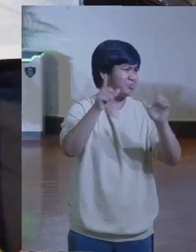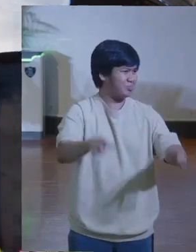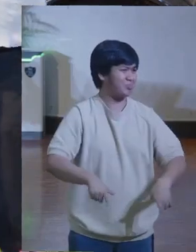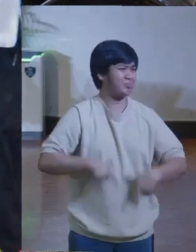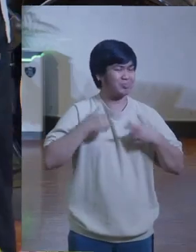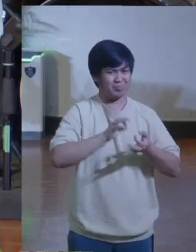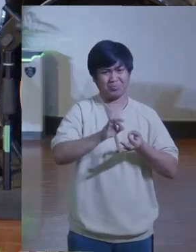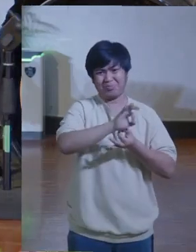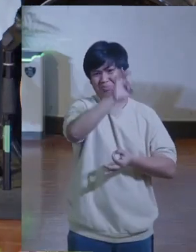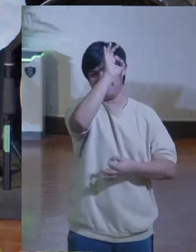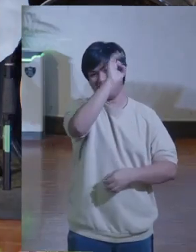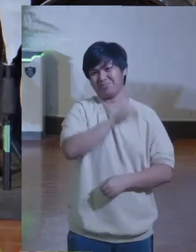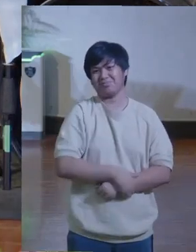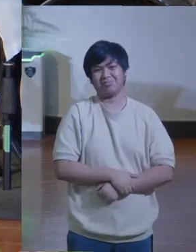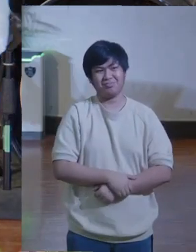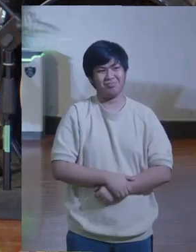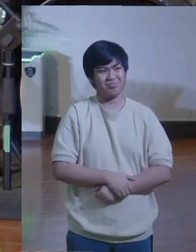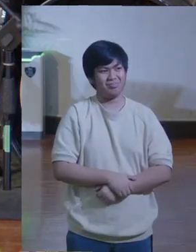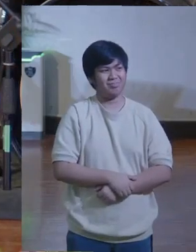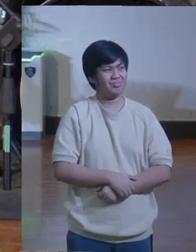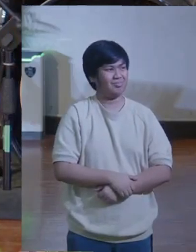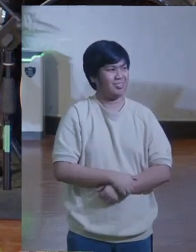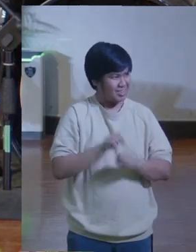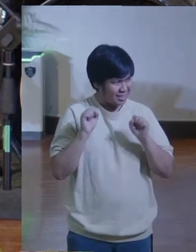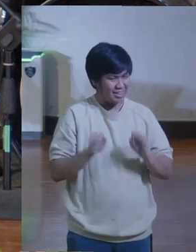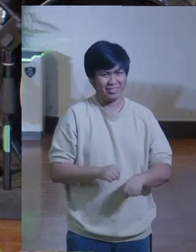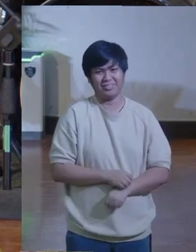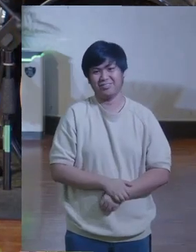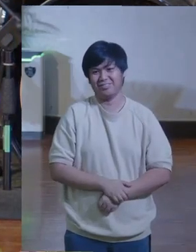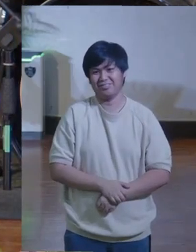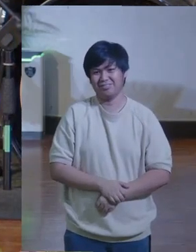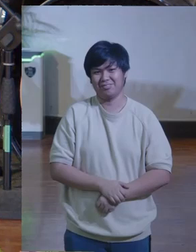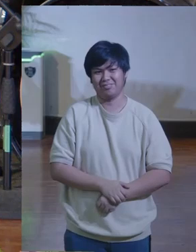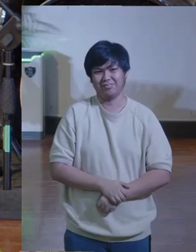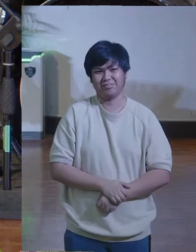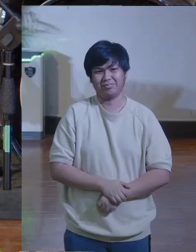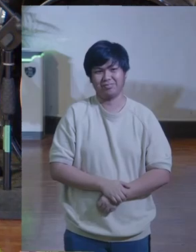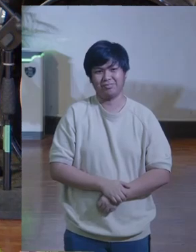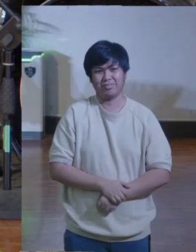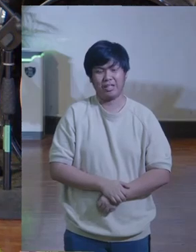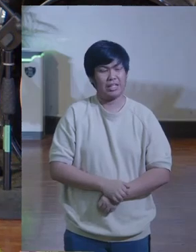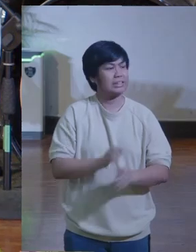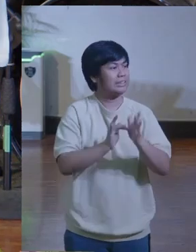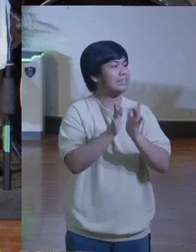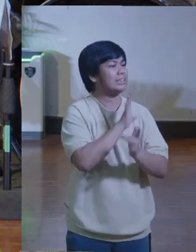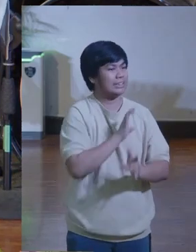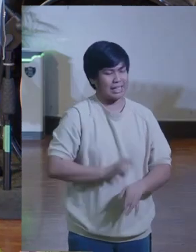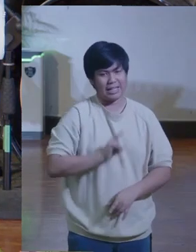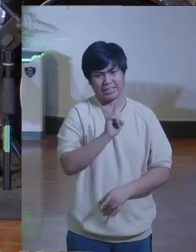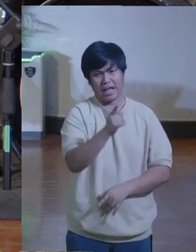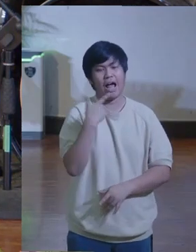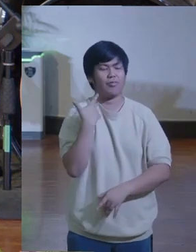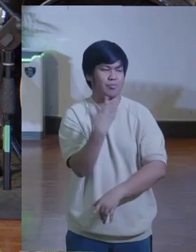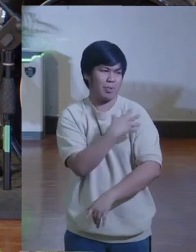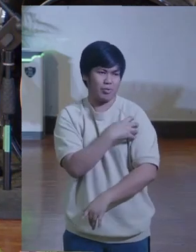mga kaluluwa. Kaluluwa na patay dahil sa ating mga kasalanan. Siya